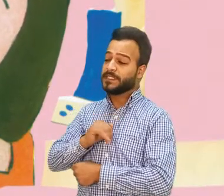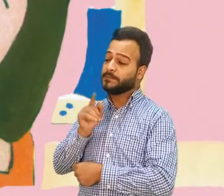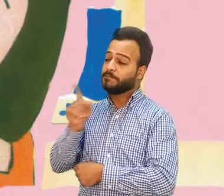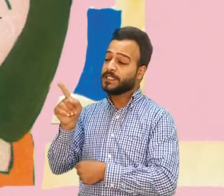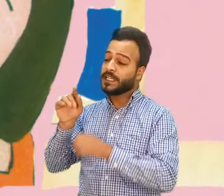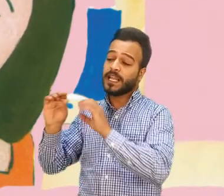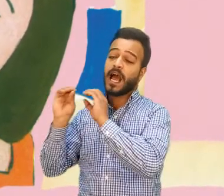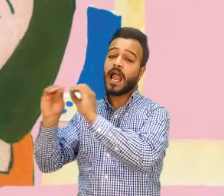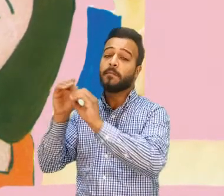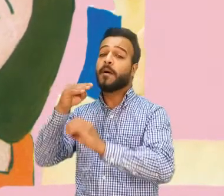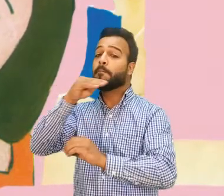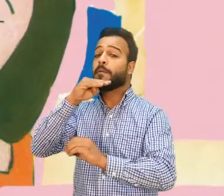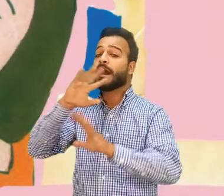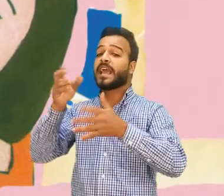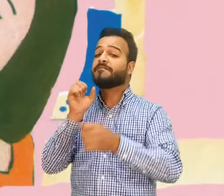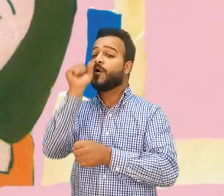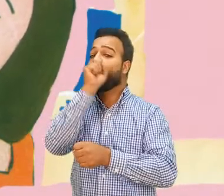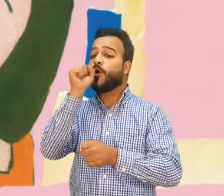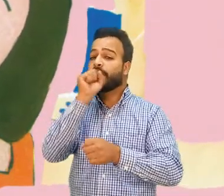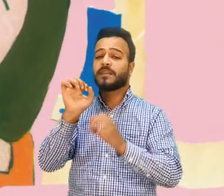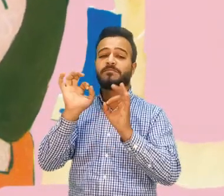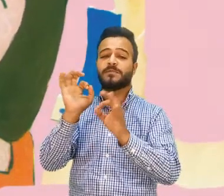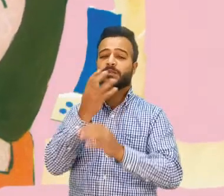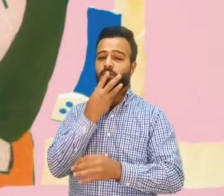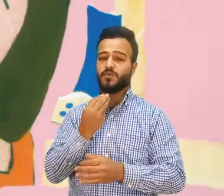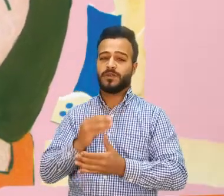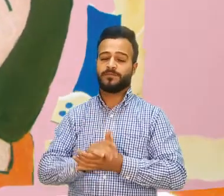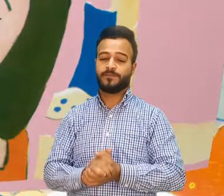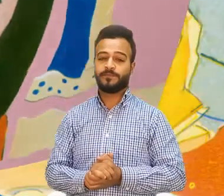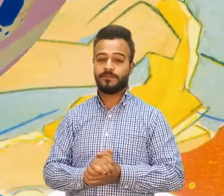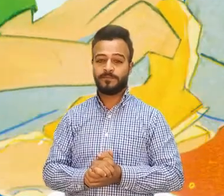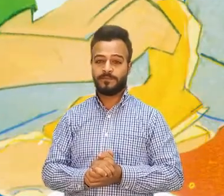أن تعلمي بابا كيف يغني لي أغنيتي.